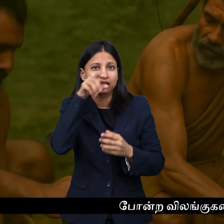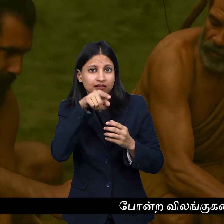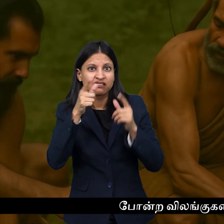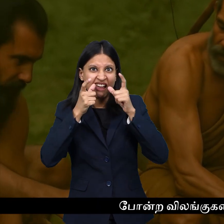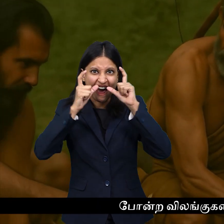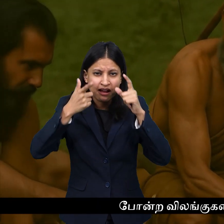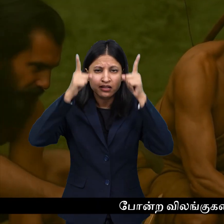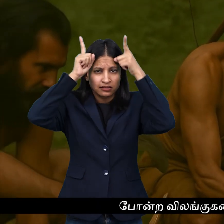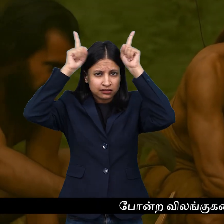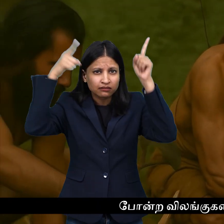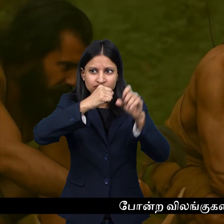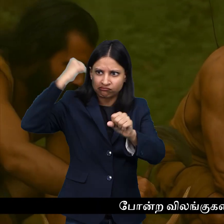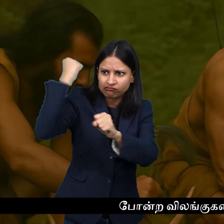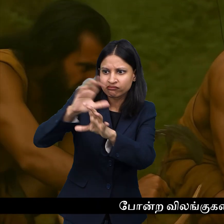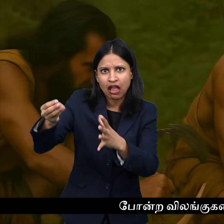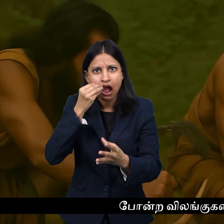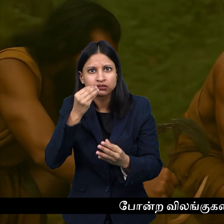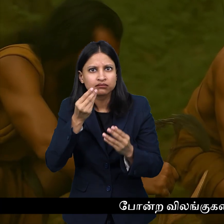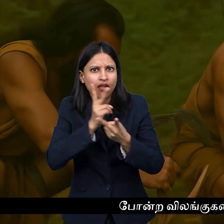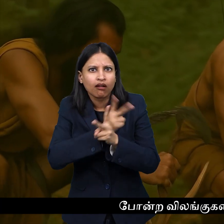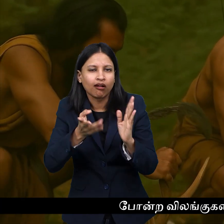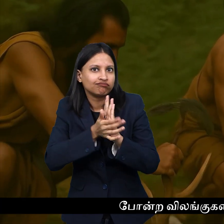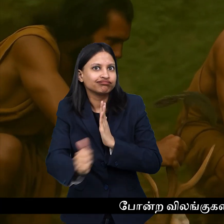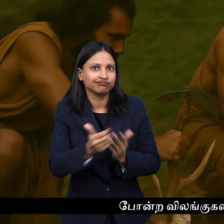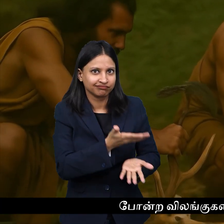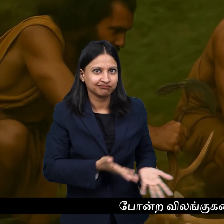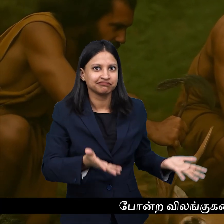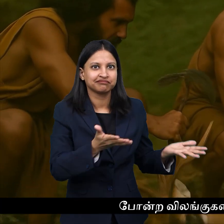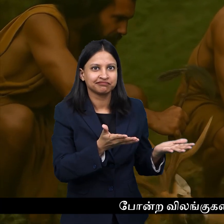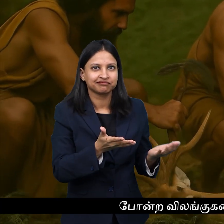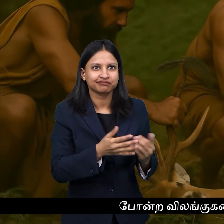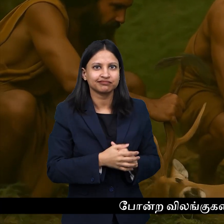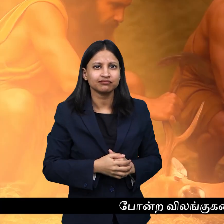பன்றிகள் மற்றும் மான்கள் போன்ற விலங்குகளை வேட்டையாடுகிறார்கள்.